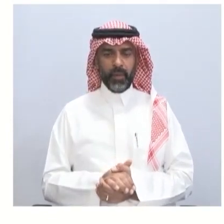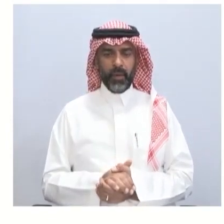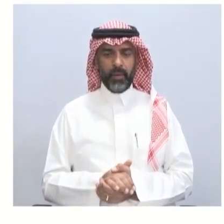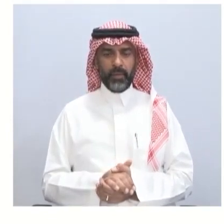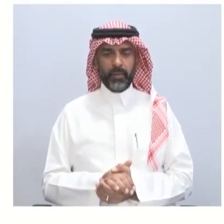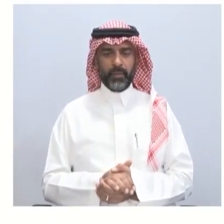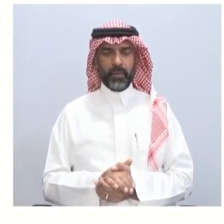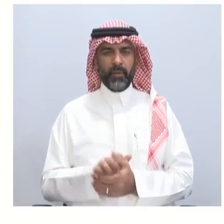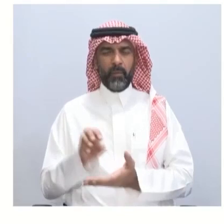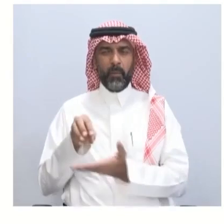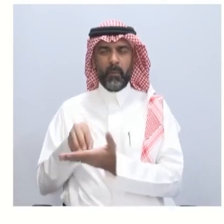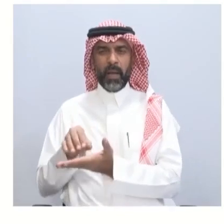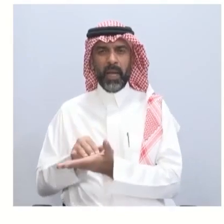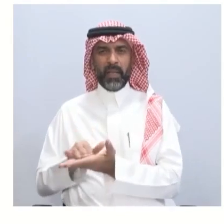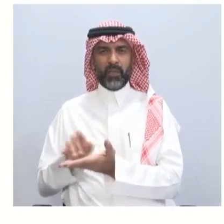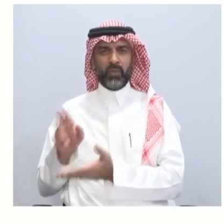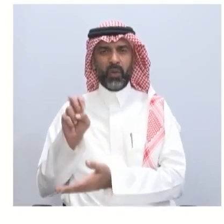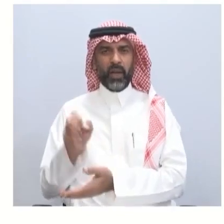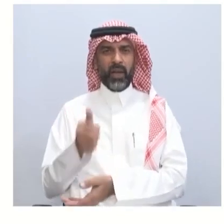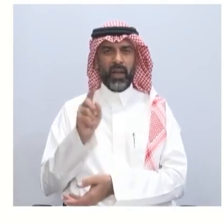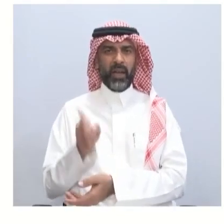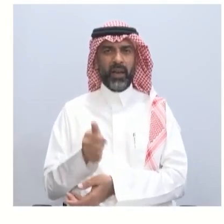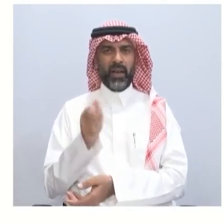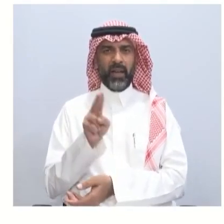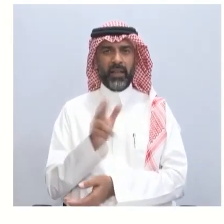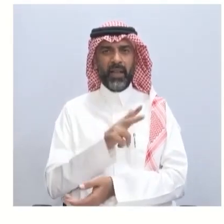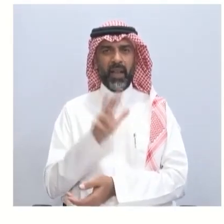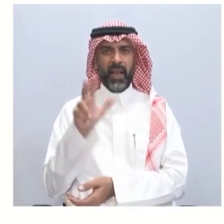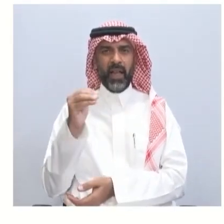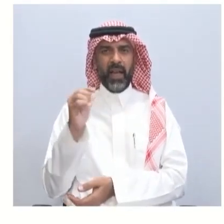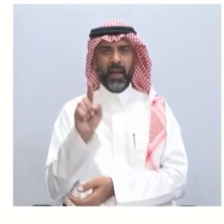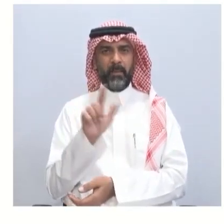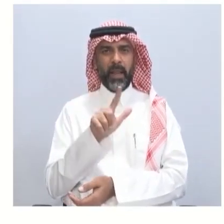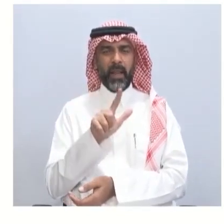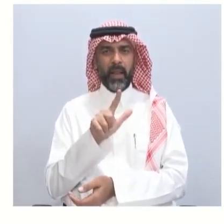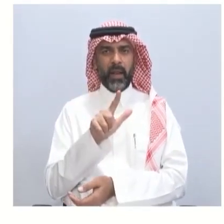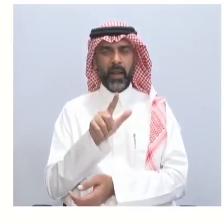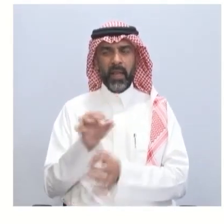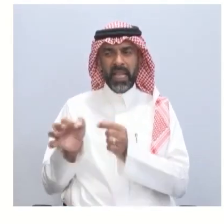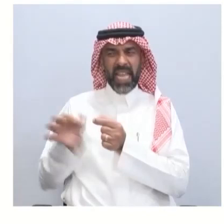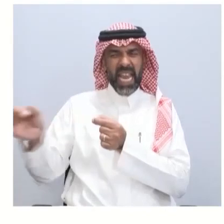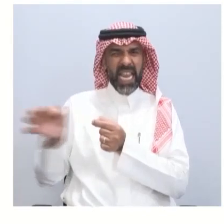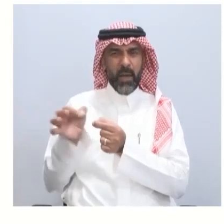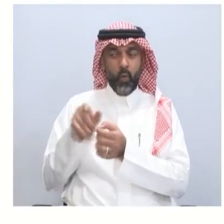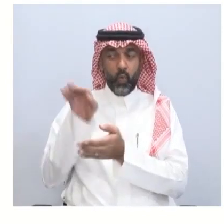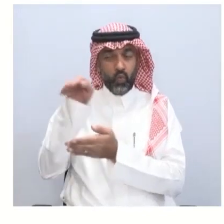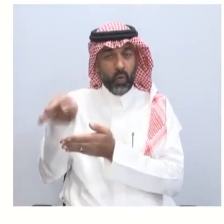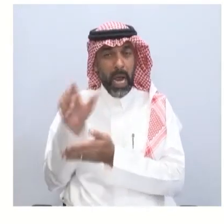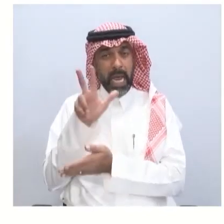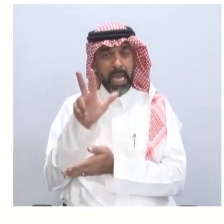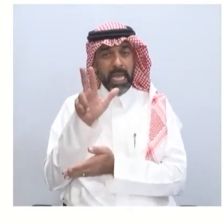احسنتم لم يكن او لم يصل الى اليمامه او لقلب اليمامه بل كان على اطرافها